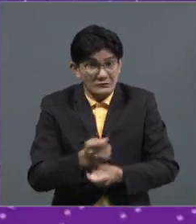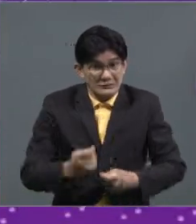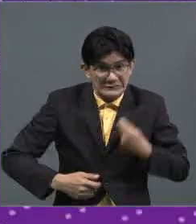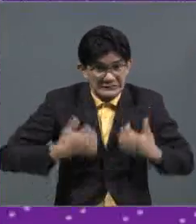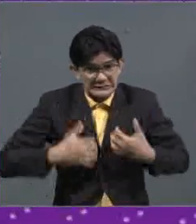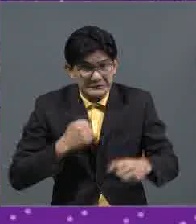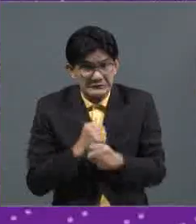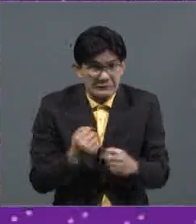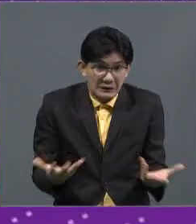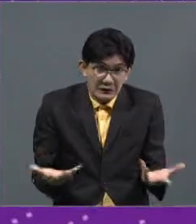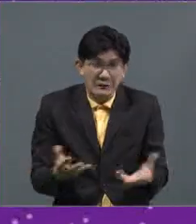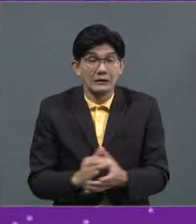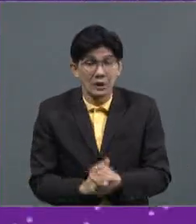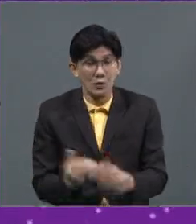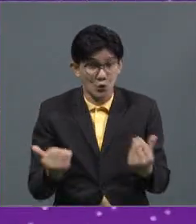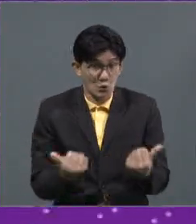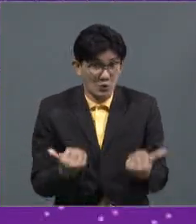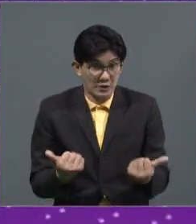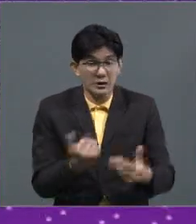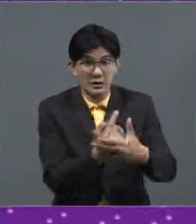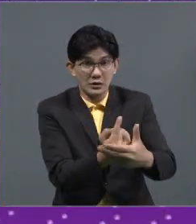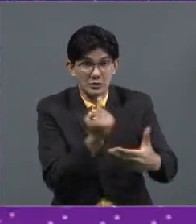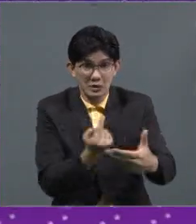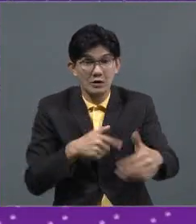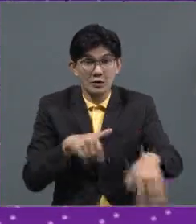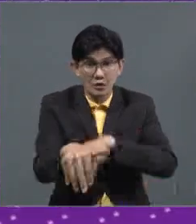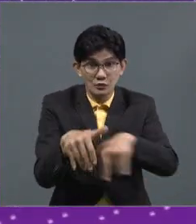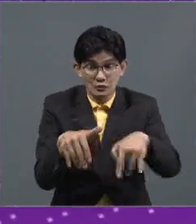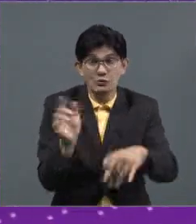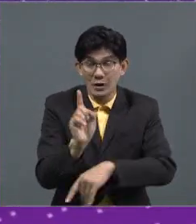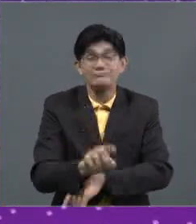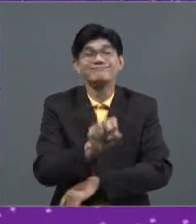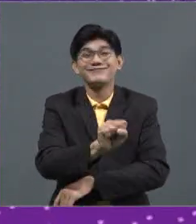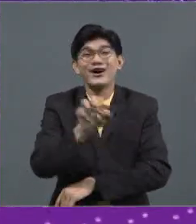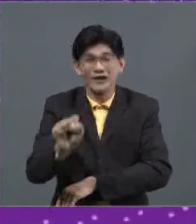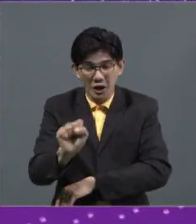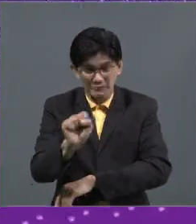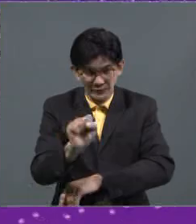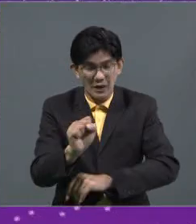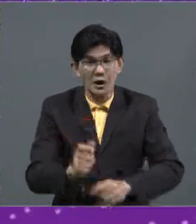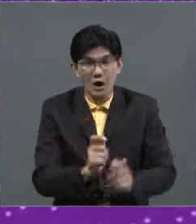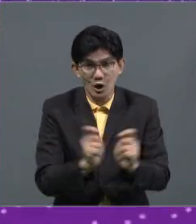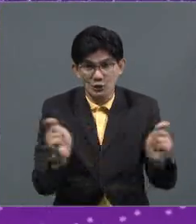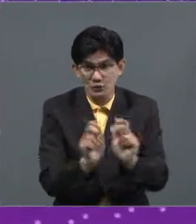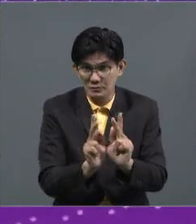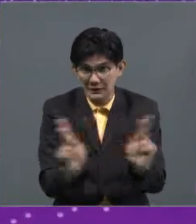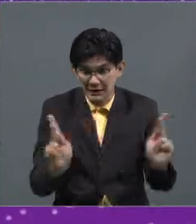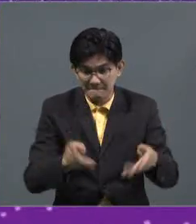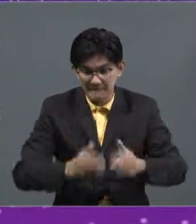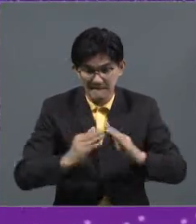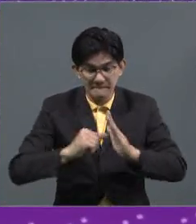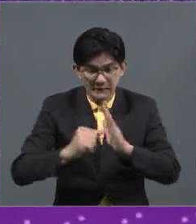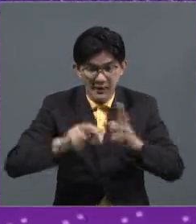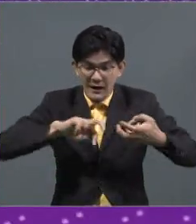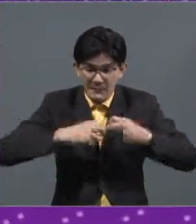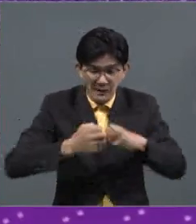แบบนี้ได้ยังไงนะฮะวันนี้เนี่ยตัวแทนของประชาชนก็คือส.ส.ครับเขามีการตั้งคณะอนุกรรมธิการแก้ปัญหาปลา